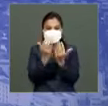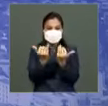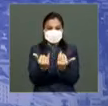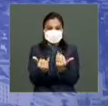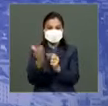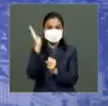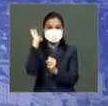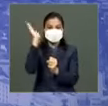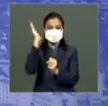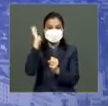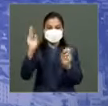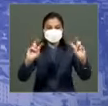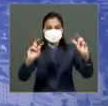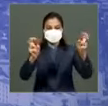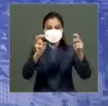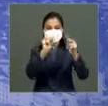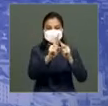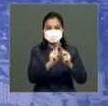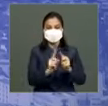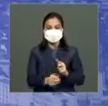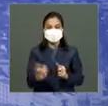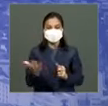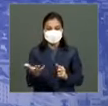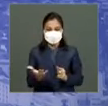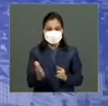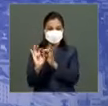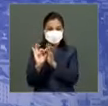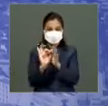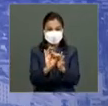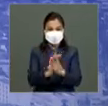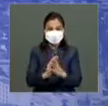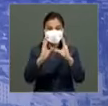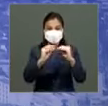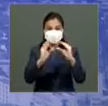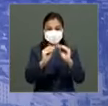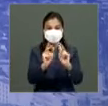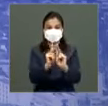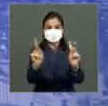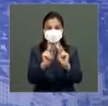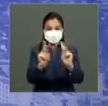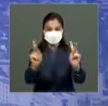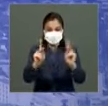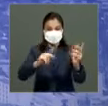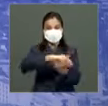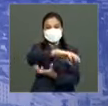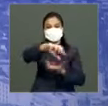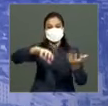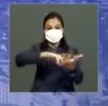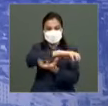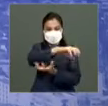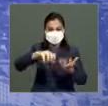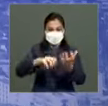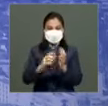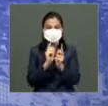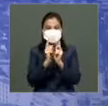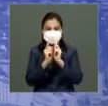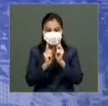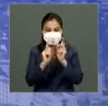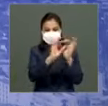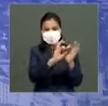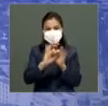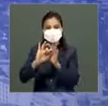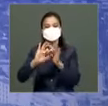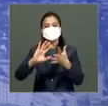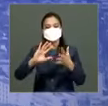คะก็มีหลากหลายประเด็นให้ติดตามค่ะไม่ว่าจะเป็นการประชุมของคณะกรรมการบูรณาการนะคะที่จะมาพูดคุยถึงสถาน